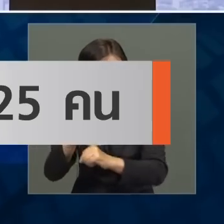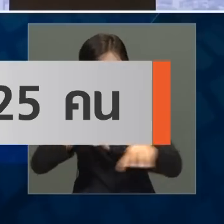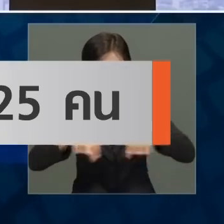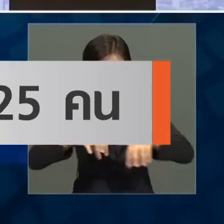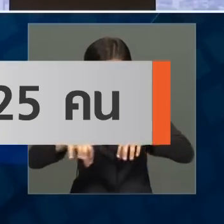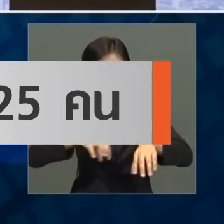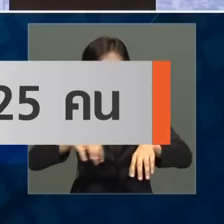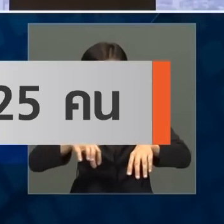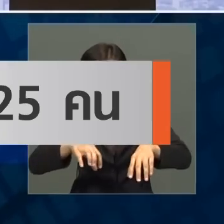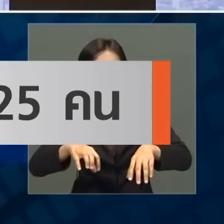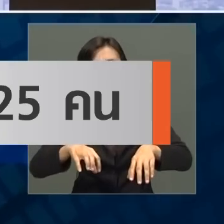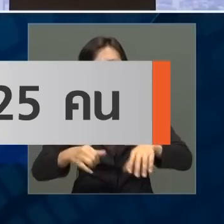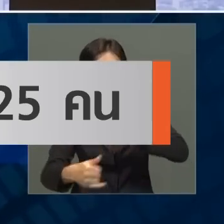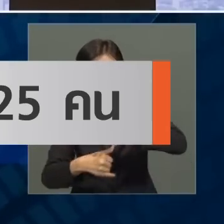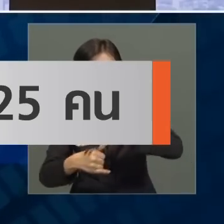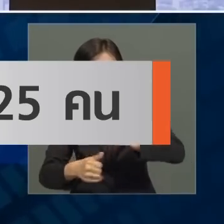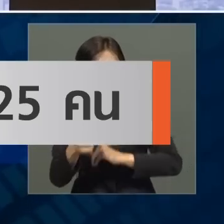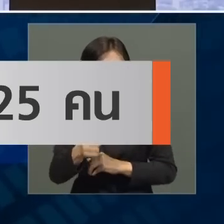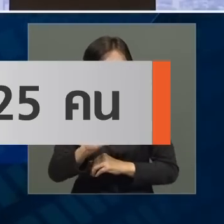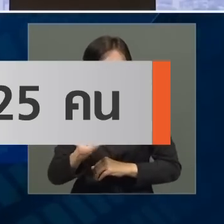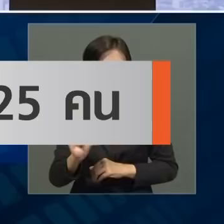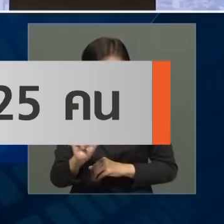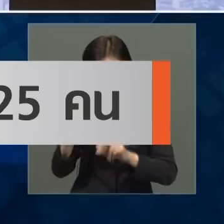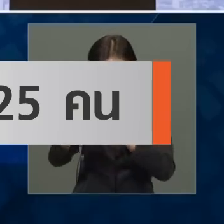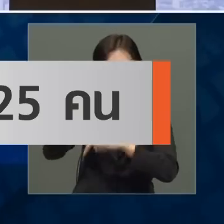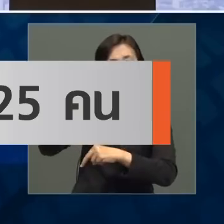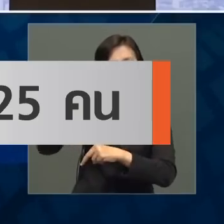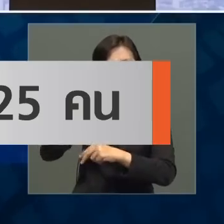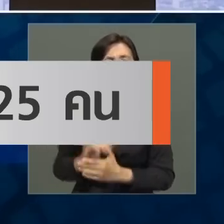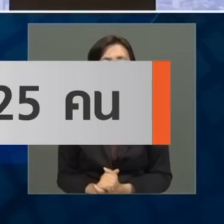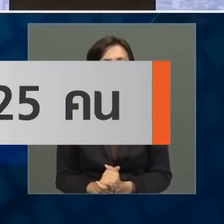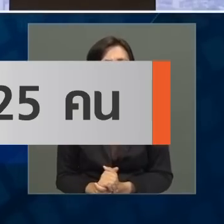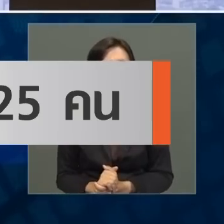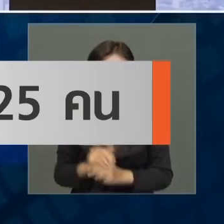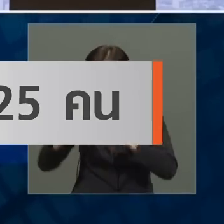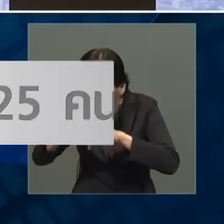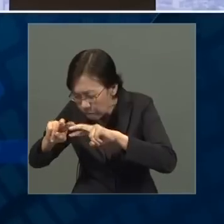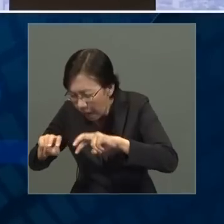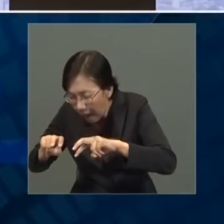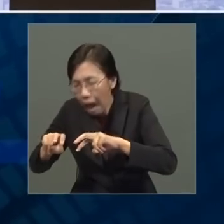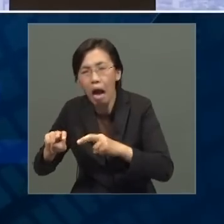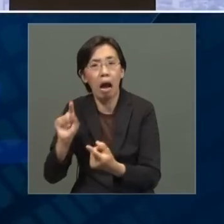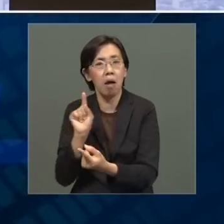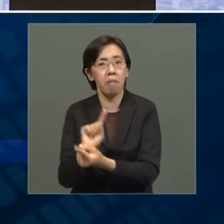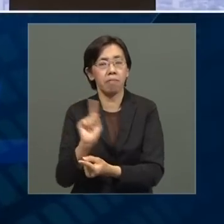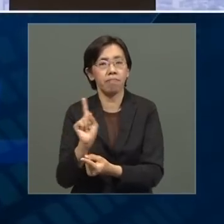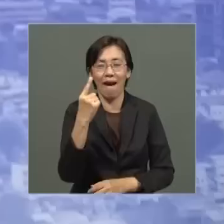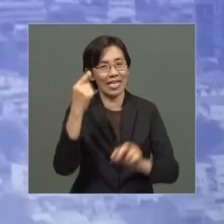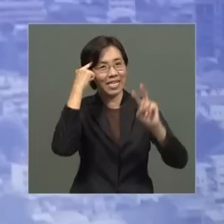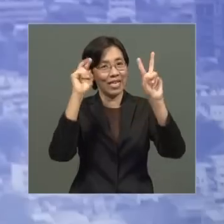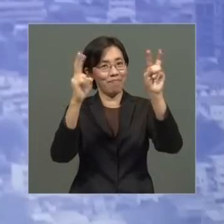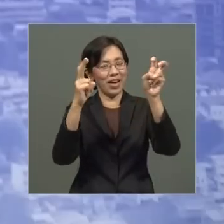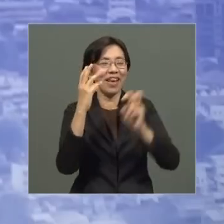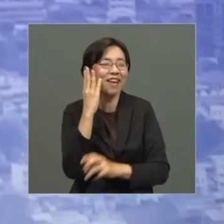มีผู้ป่วยในระบบว่าระวังและบริการในกทมอีก13รายด้วยกันนะครับส่วนการเล่นสงกรานต์ล่ะจะเป็นอย่างไร